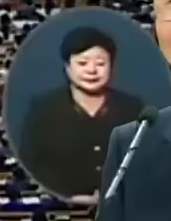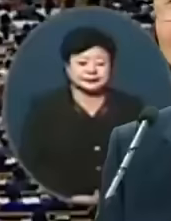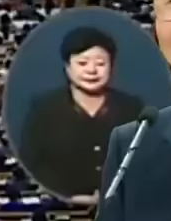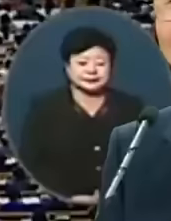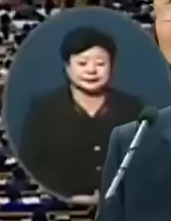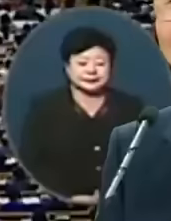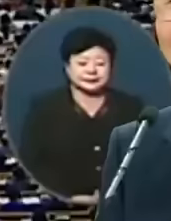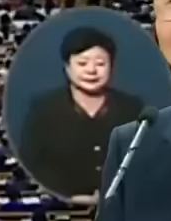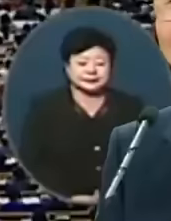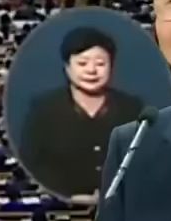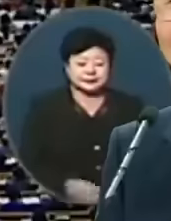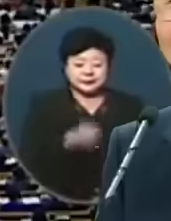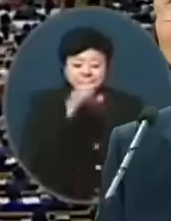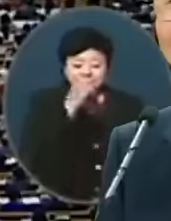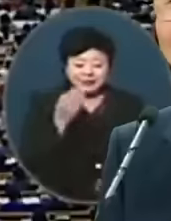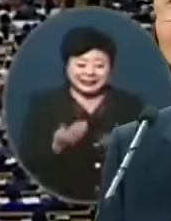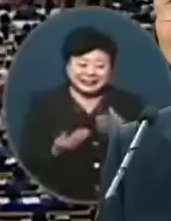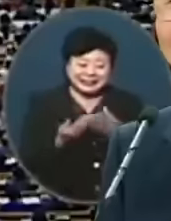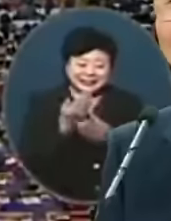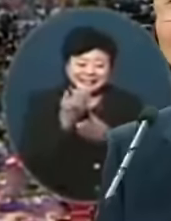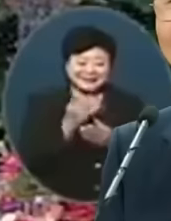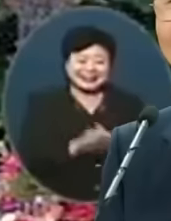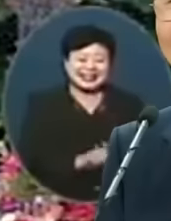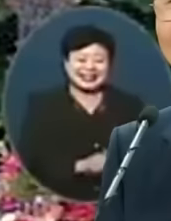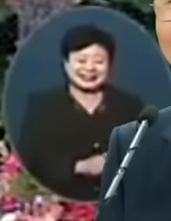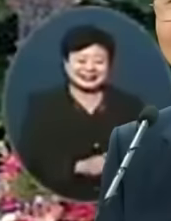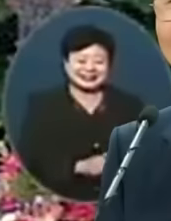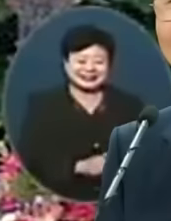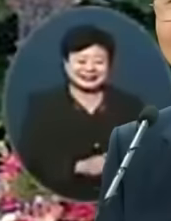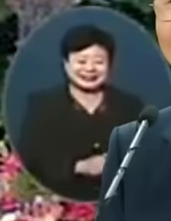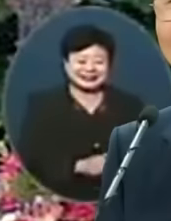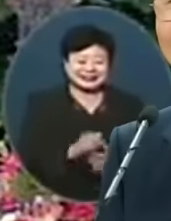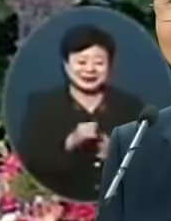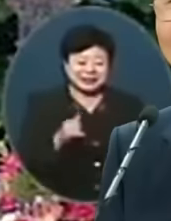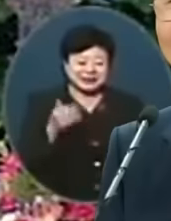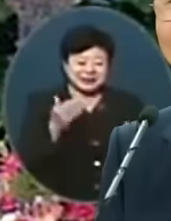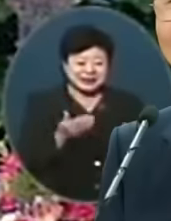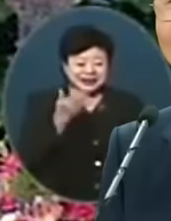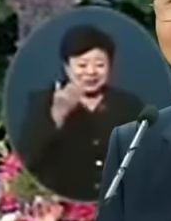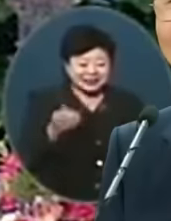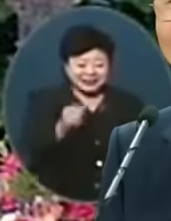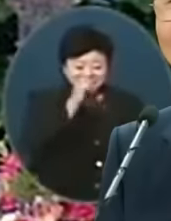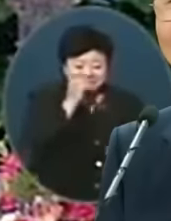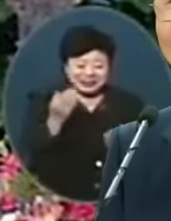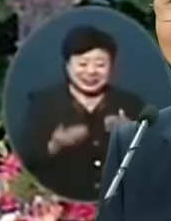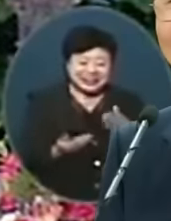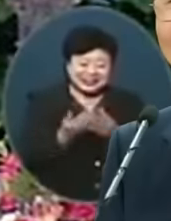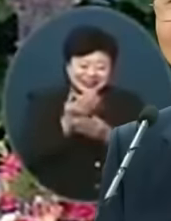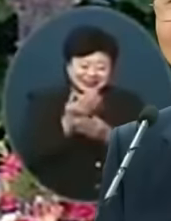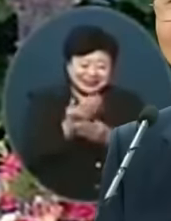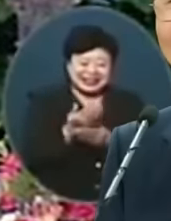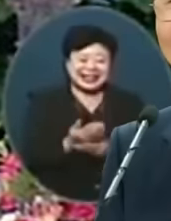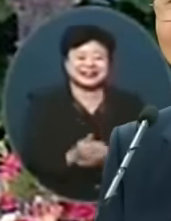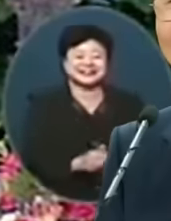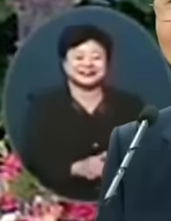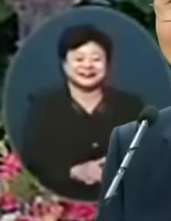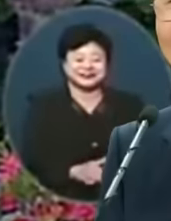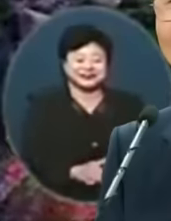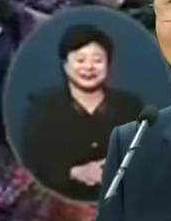오늘 또 좋은 일이 일어납니다. 옆에 계신 분에게 당신에게 좋은 일이 일어납니다.